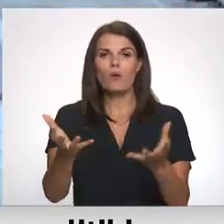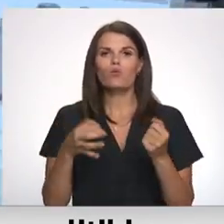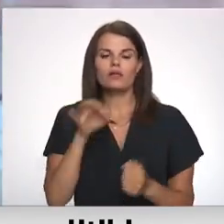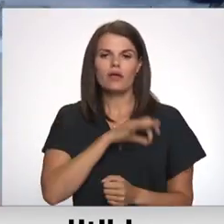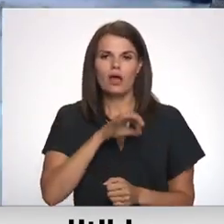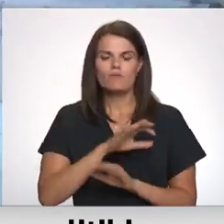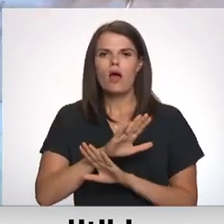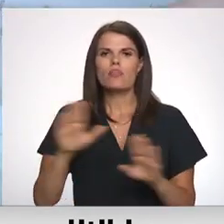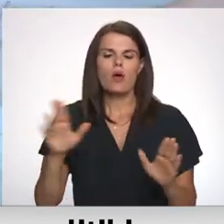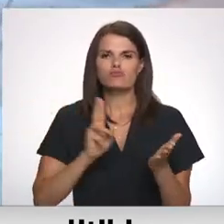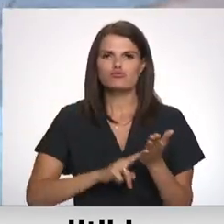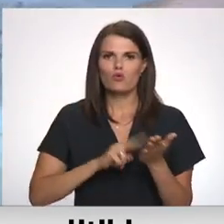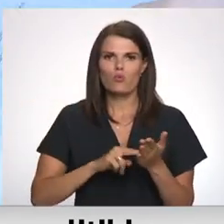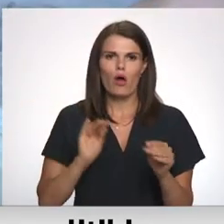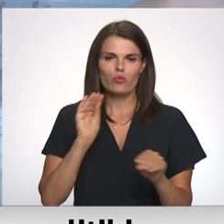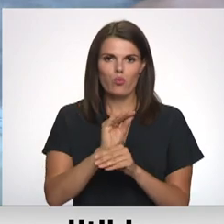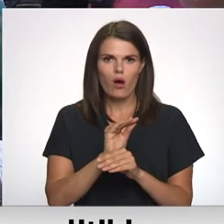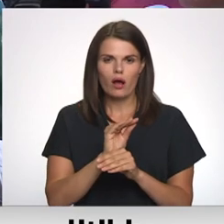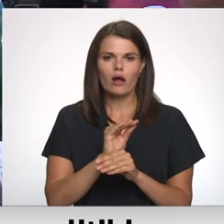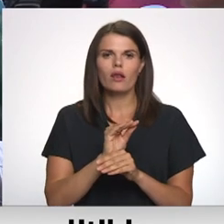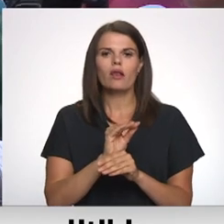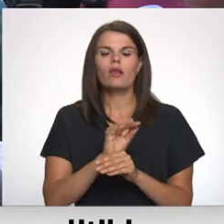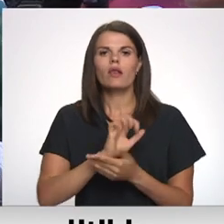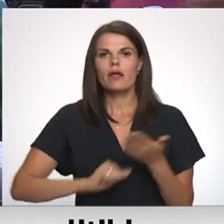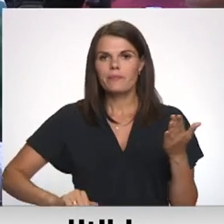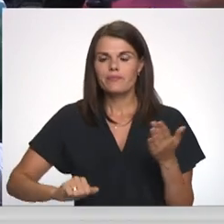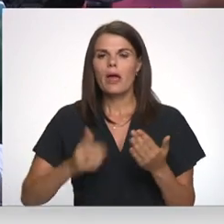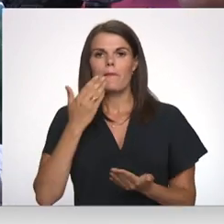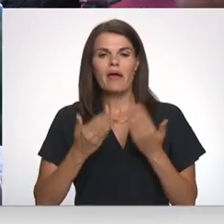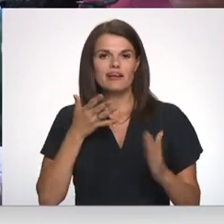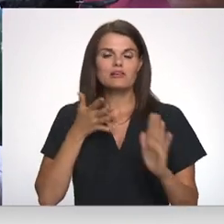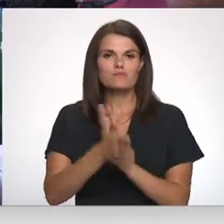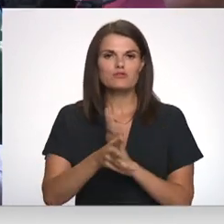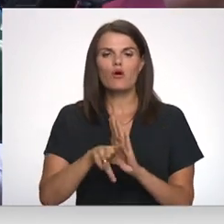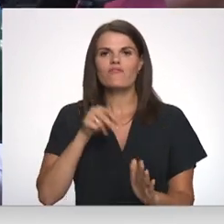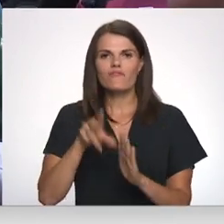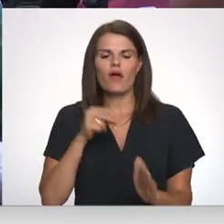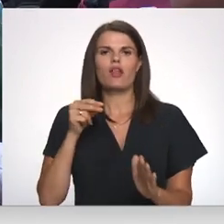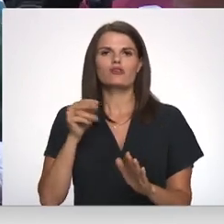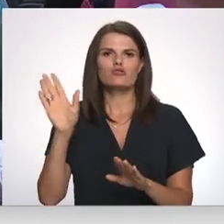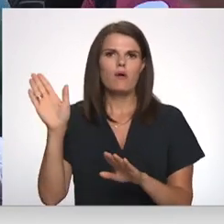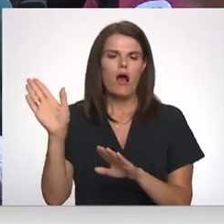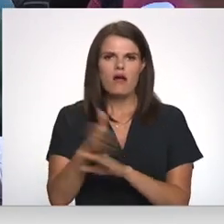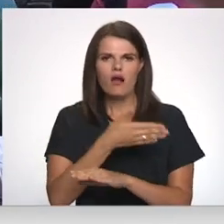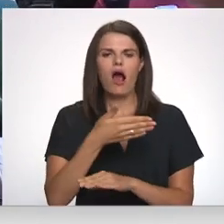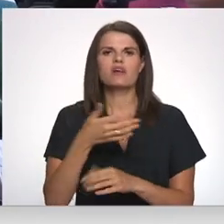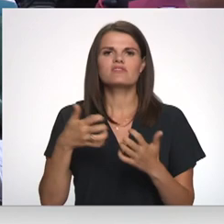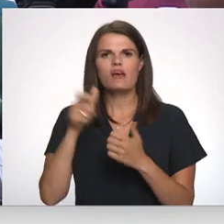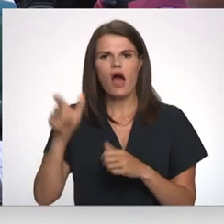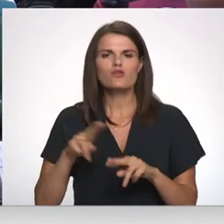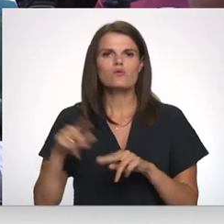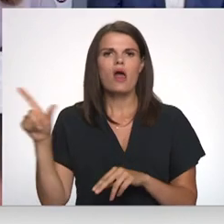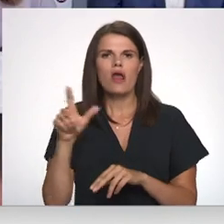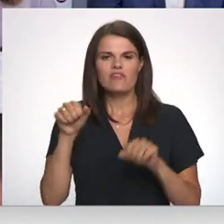ienākumi netikšot aplikti ar nodokļiem. Mēģināsim arī caur vēlēšanām, kā es esmu teicis, gāzt Kariņa un Levita režīmu, bet likuma